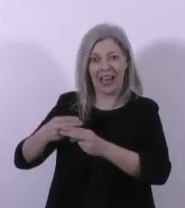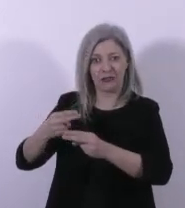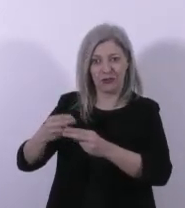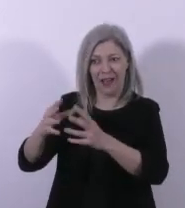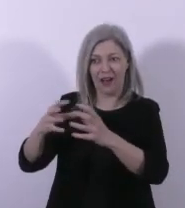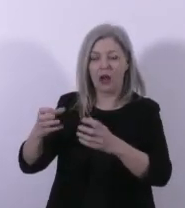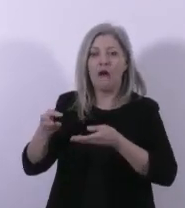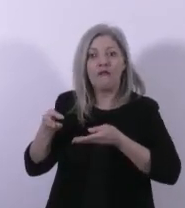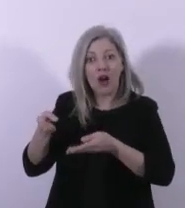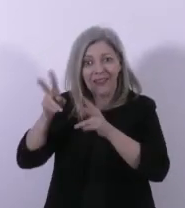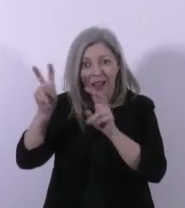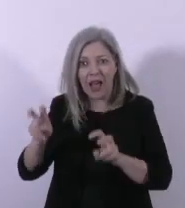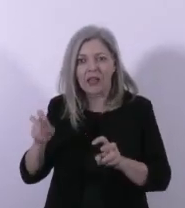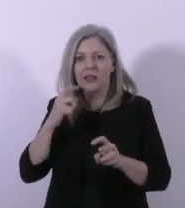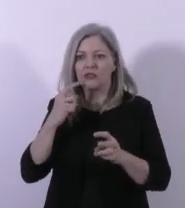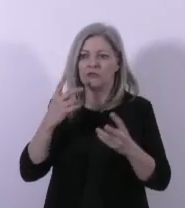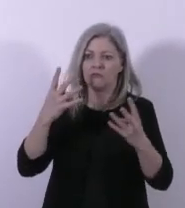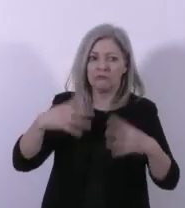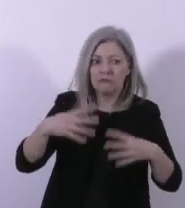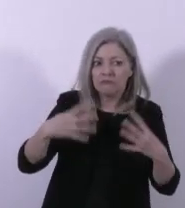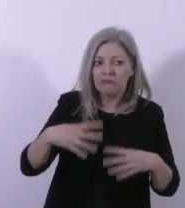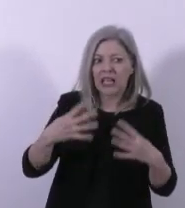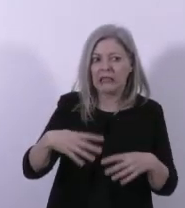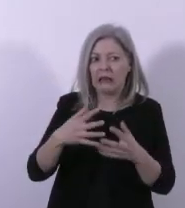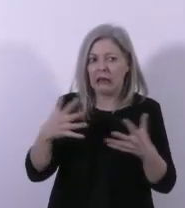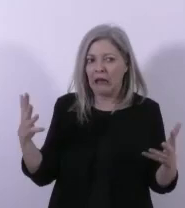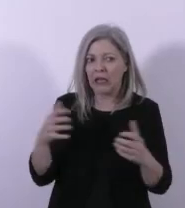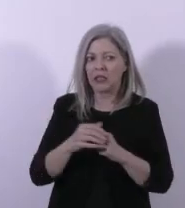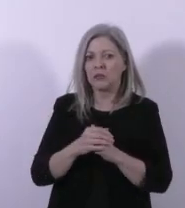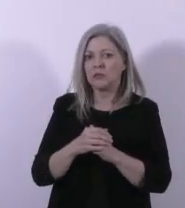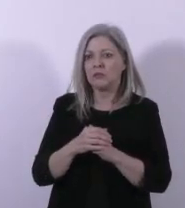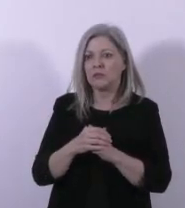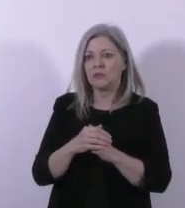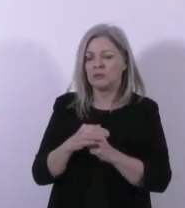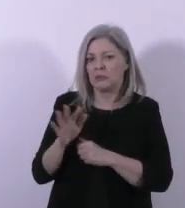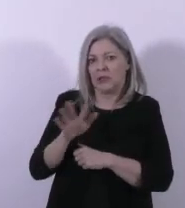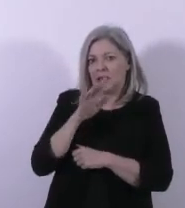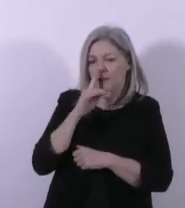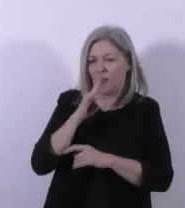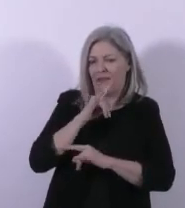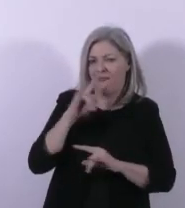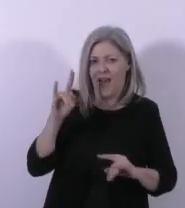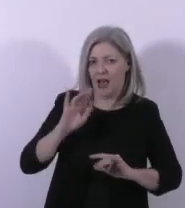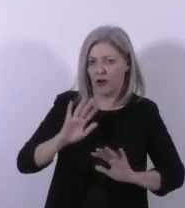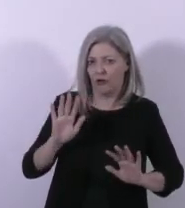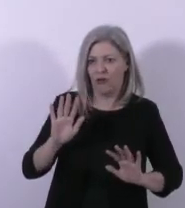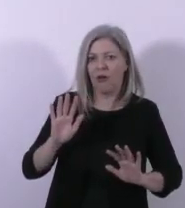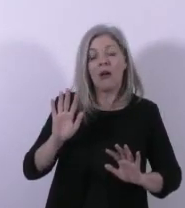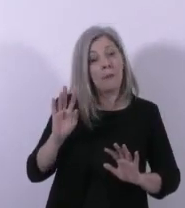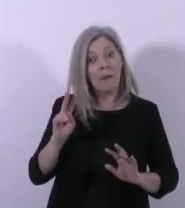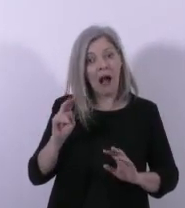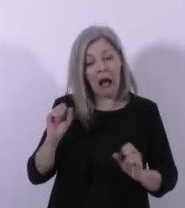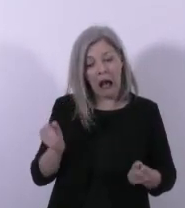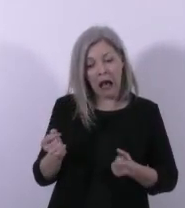forni elettrici, Martin Siemens, sembrava l'inferno. Però in quegli anni, negli